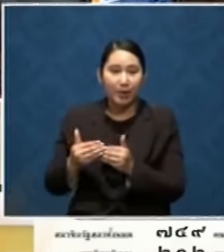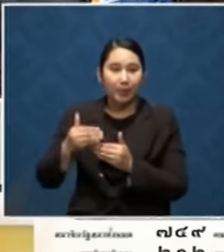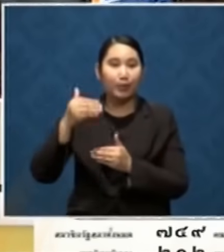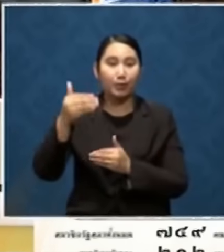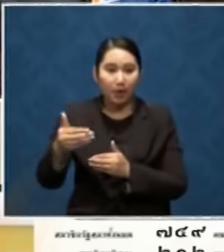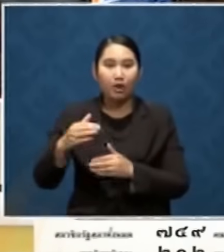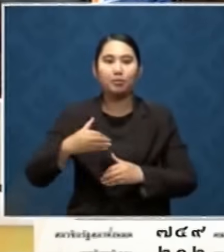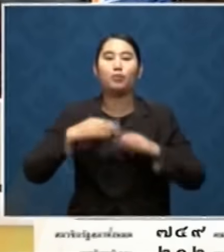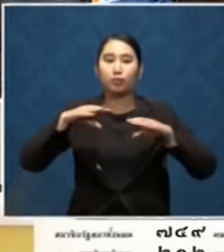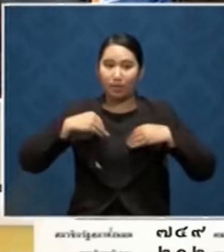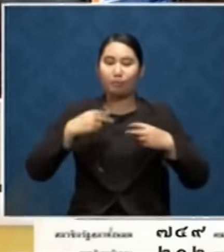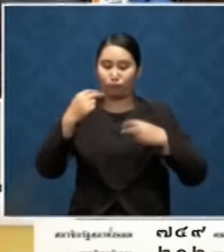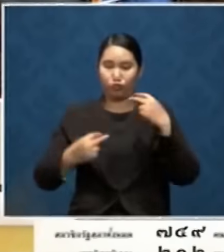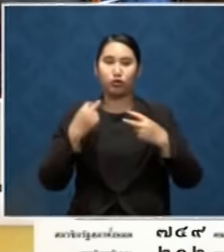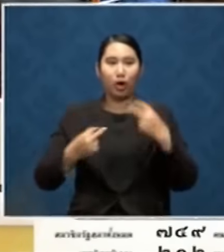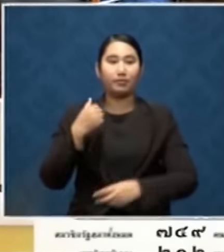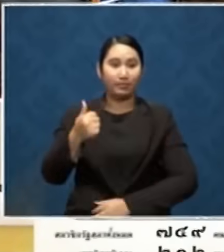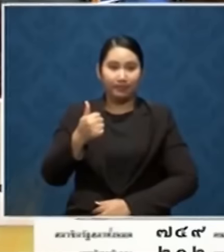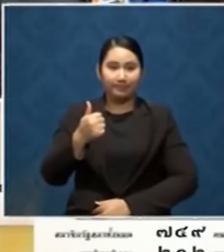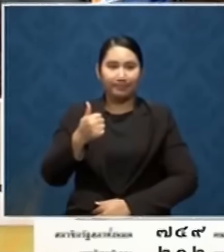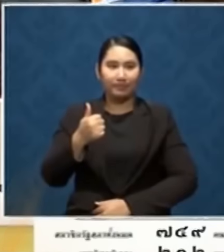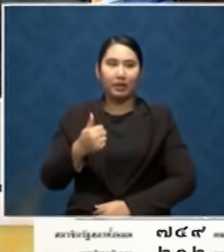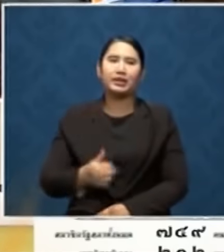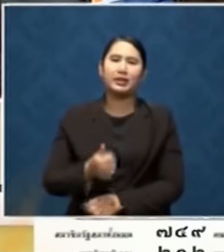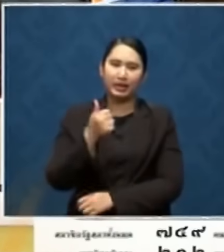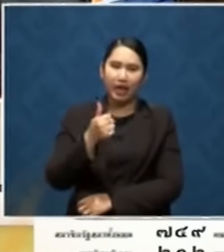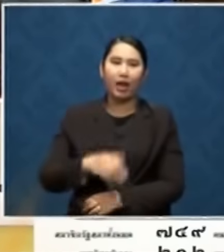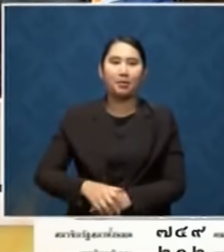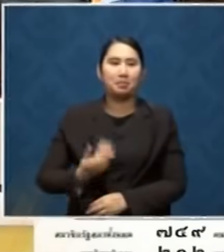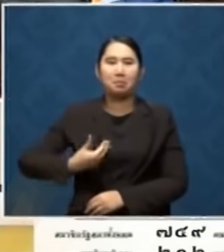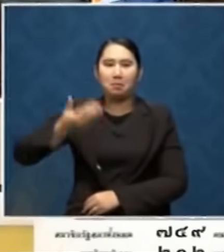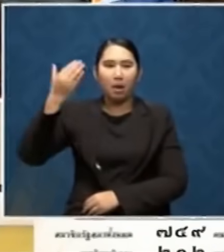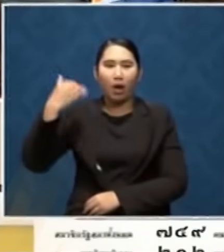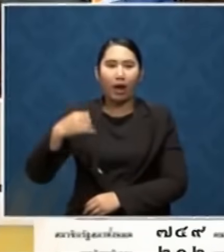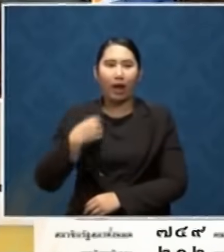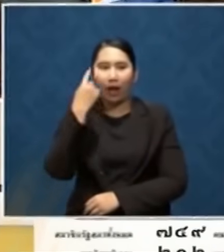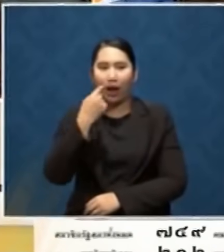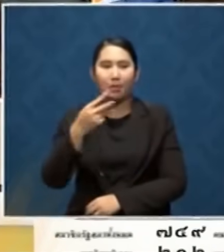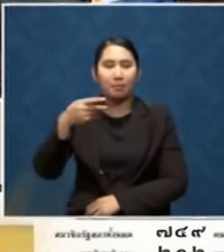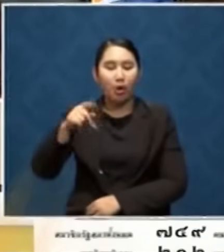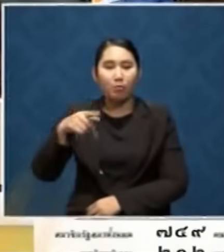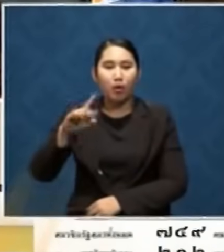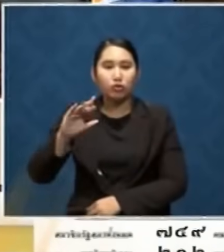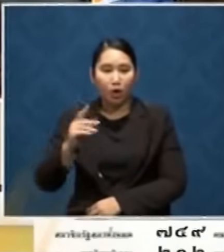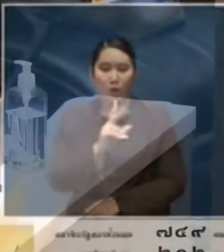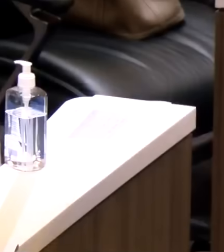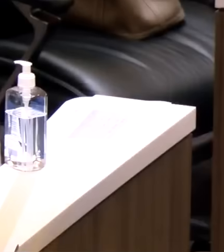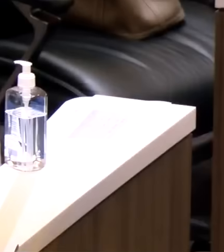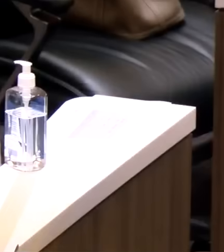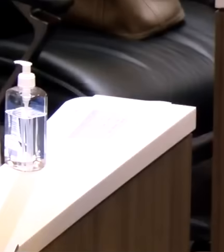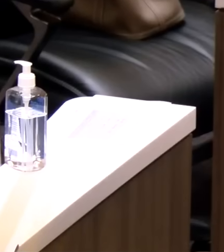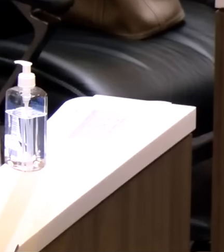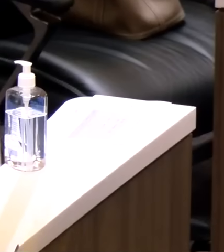ผมยอมรับในการตรวจสอบนะครับมันก็ยังดีกว่าบางคนที่ไม่ไม่ได้อยู่ในกระบวนการต่อสอนไม่ว่าจะเป็นปปชหรือกกตหรือต่างๆ